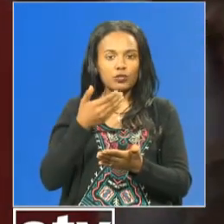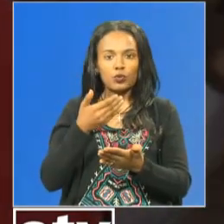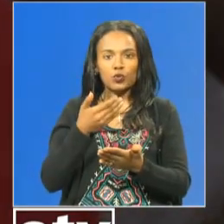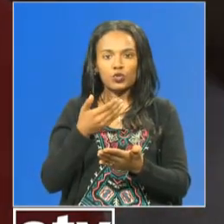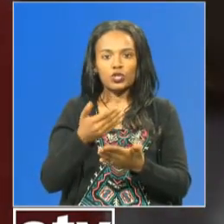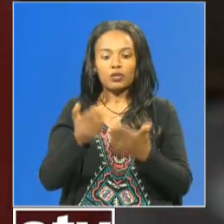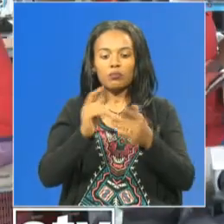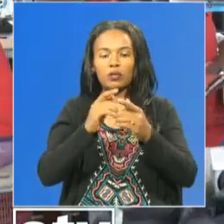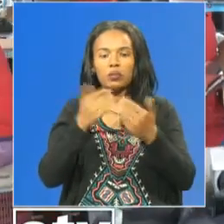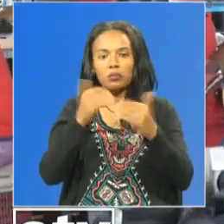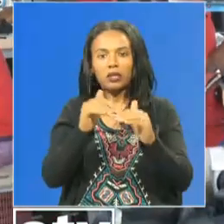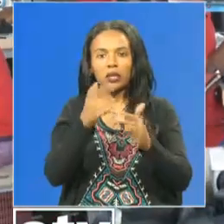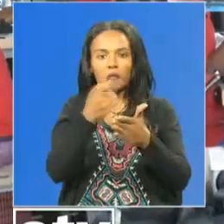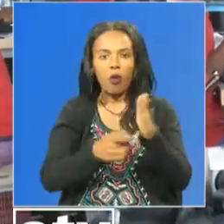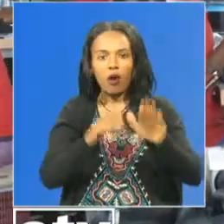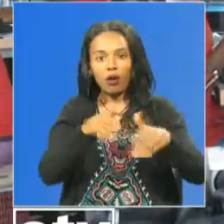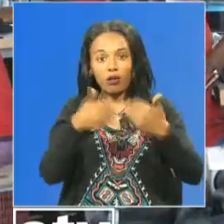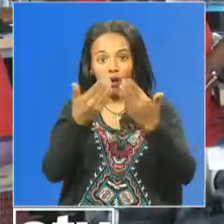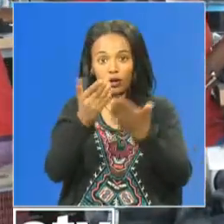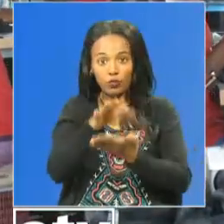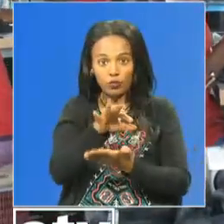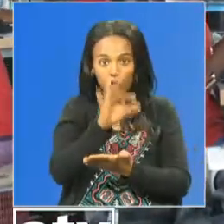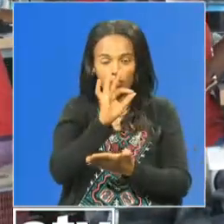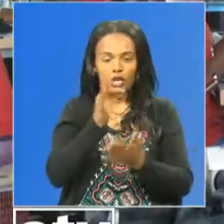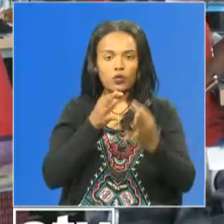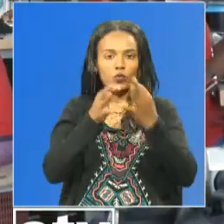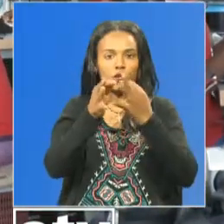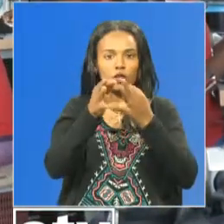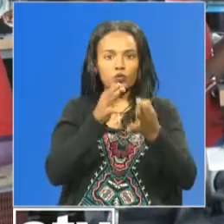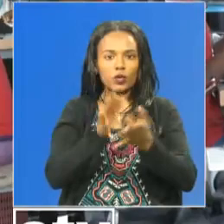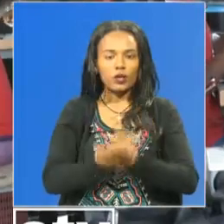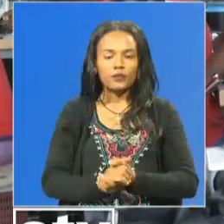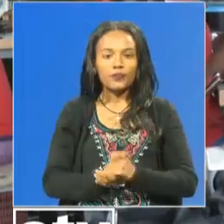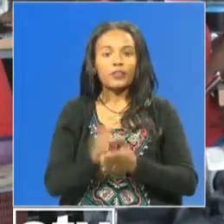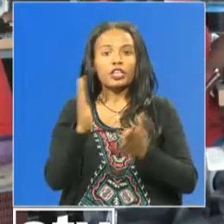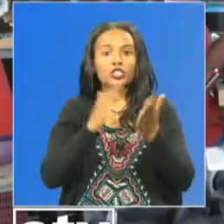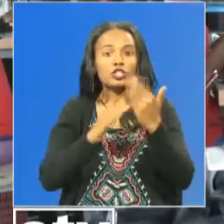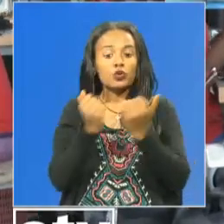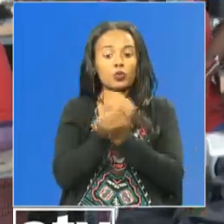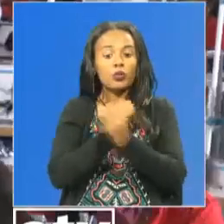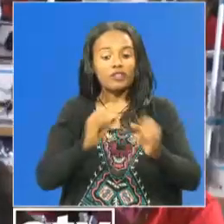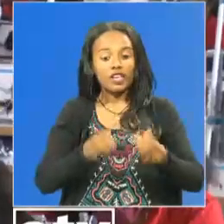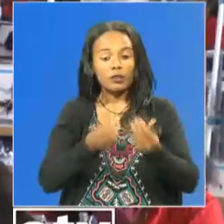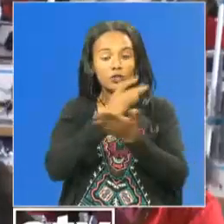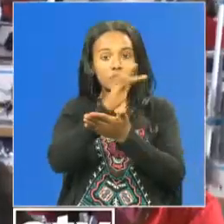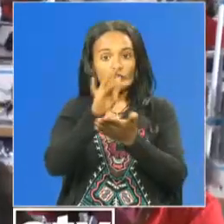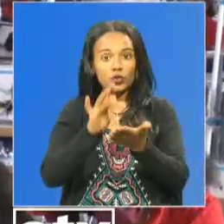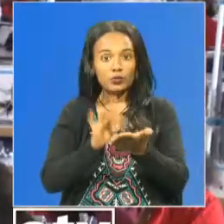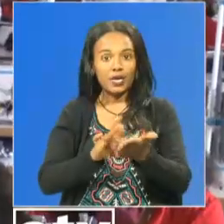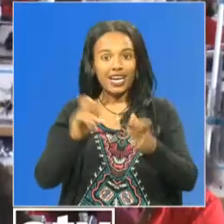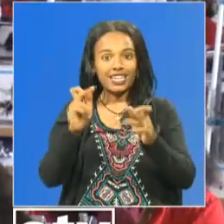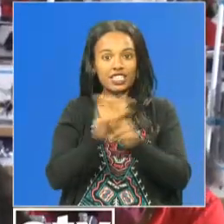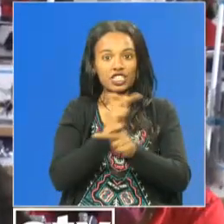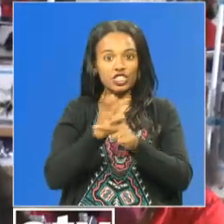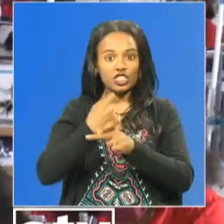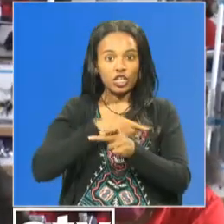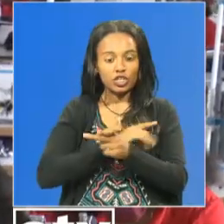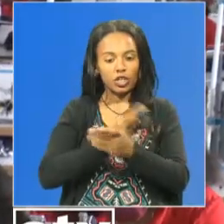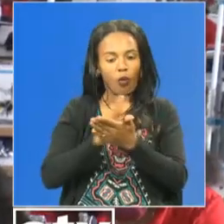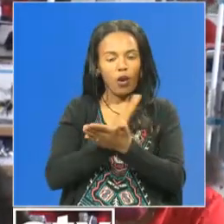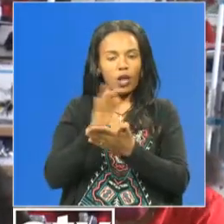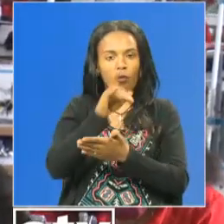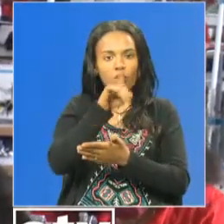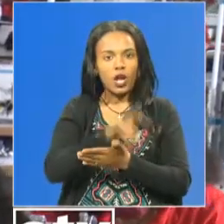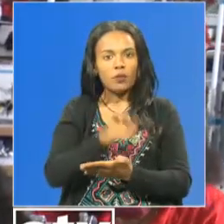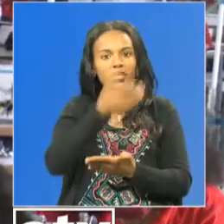ጭንብሎችን በተመጣጣኝ ዋጋ እያቀረቡ እንደሚገኙ ተገልጿል። ችግሩ መፍትሄ ከሚሰጡ ሰዎች መካከል ድርጅታችን ተዋናይ መሆን ስላለበት